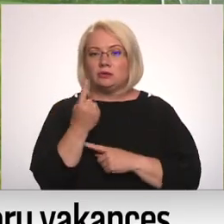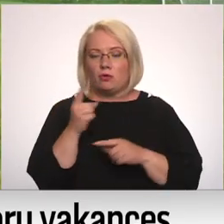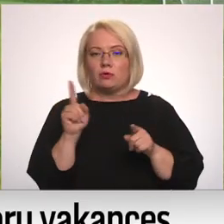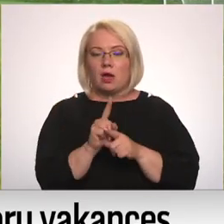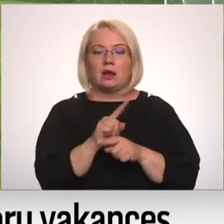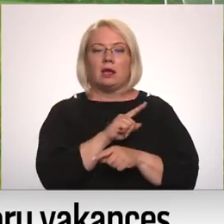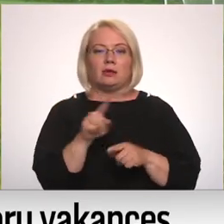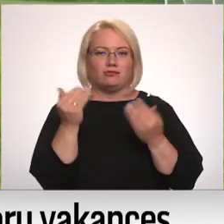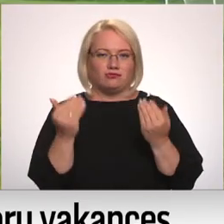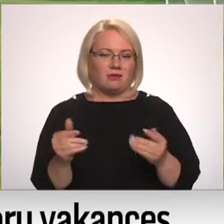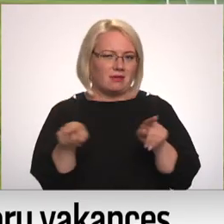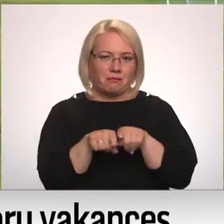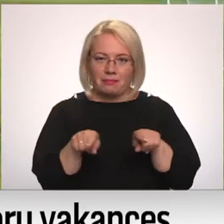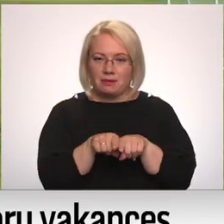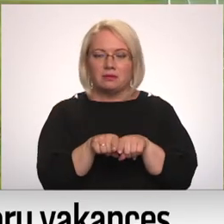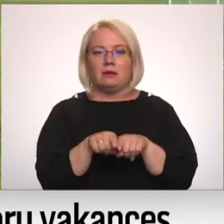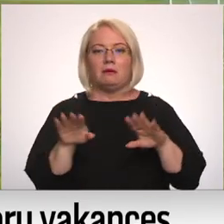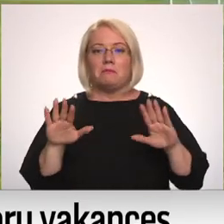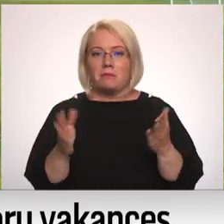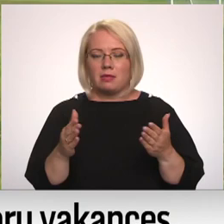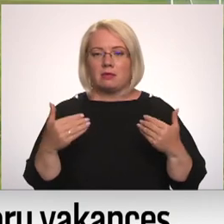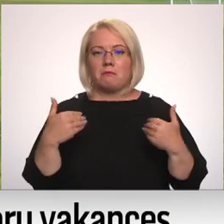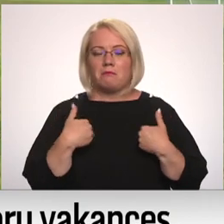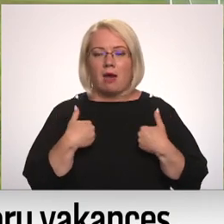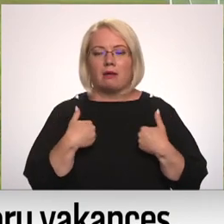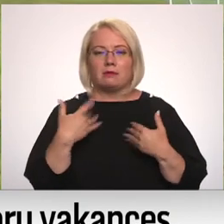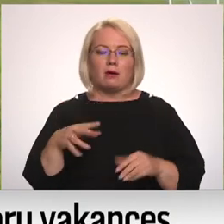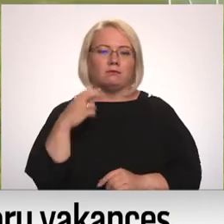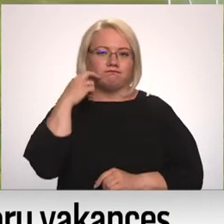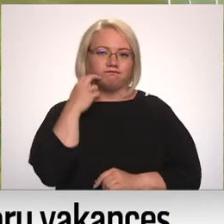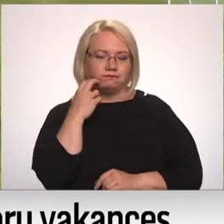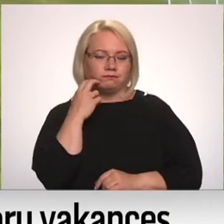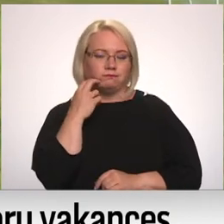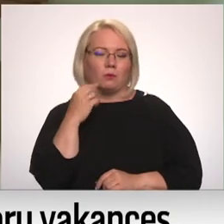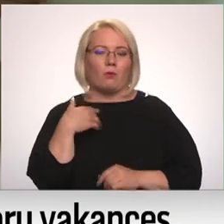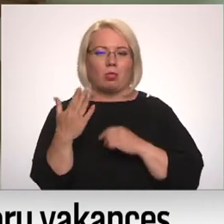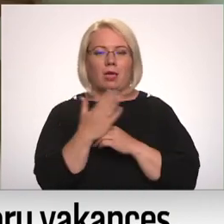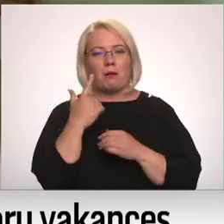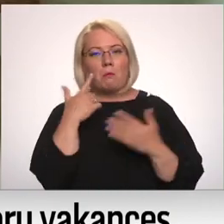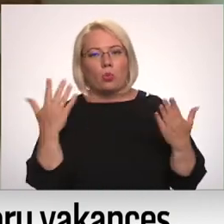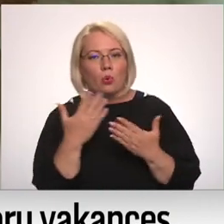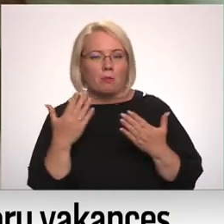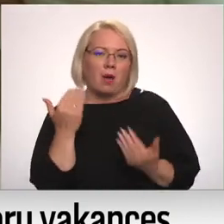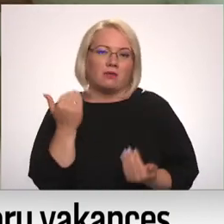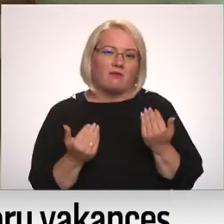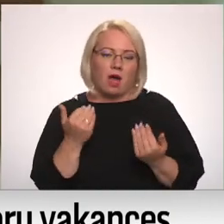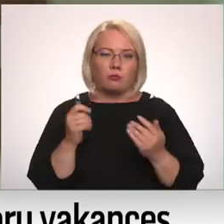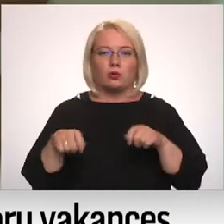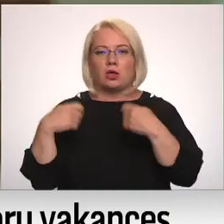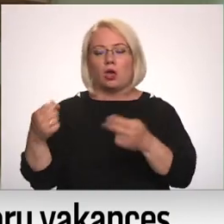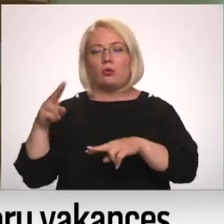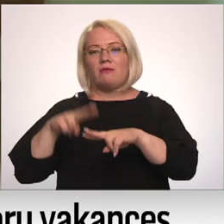šo baldienu. Bet mani gadi liek padomāt par to, ka varbūt jādod vieta